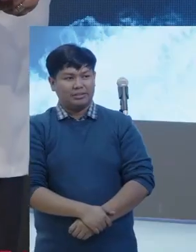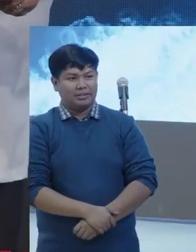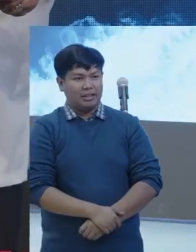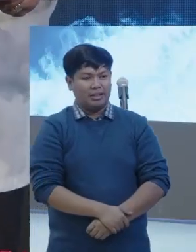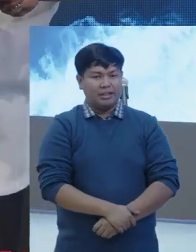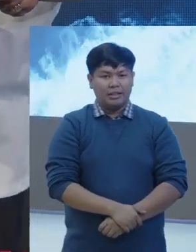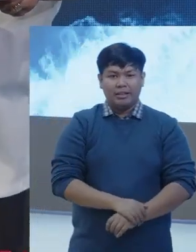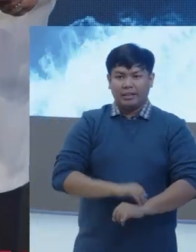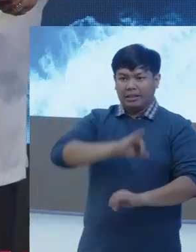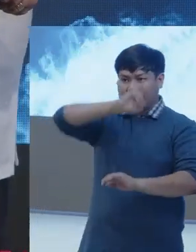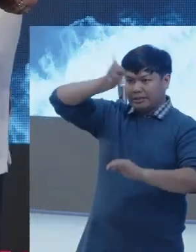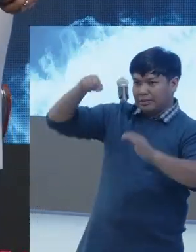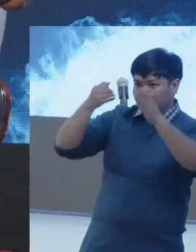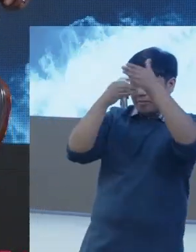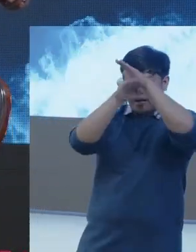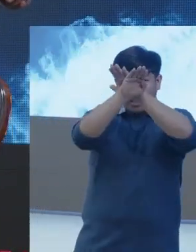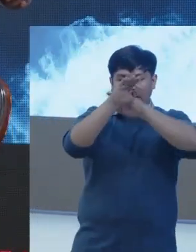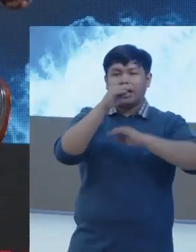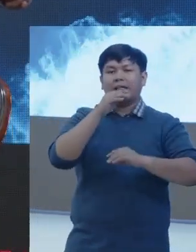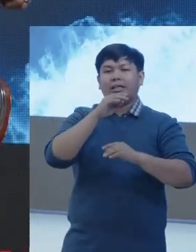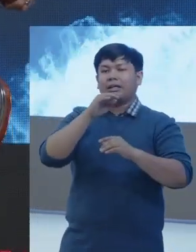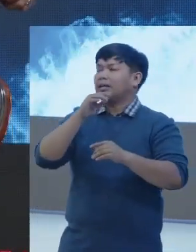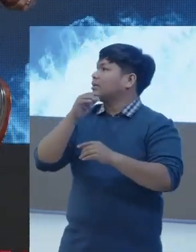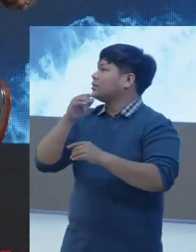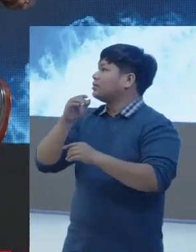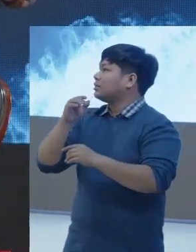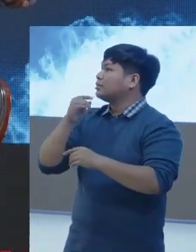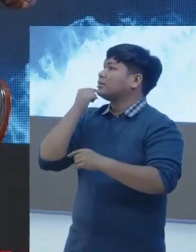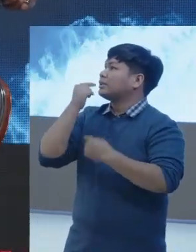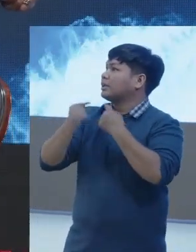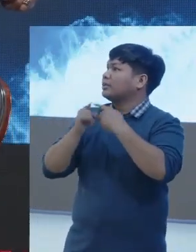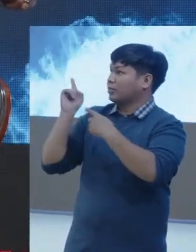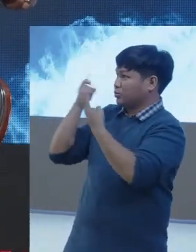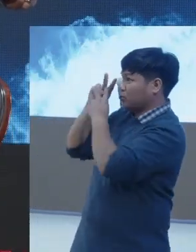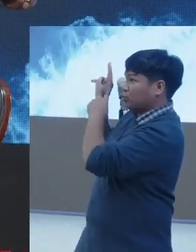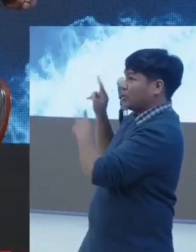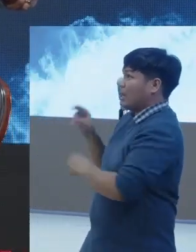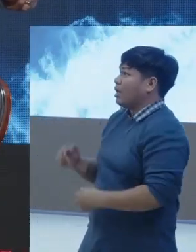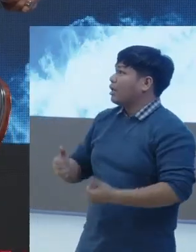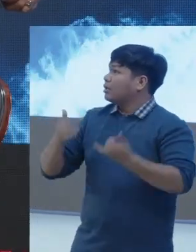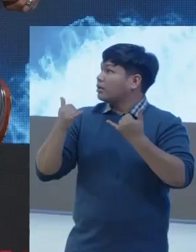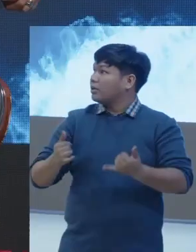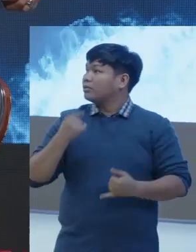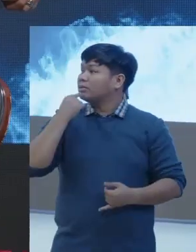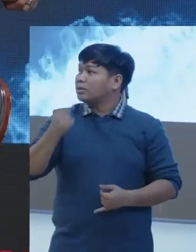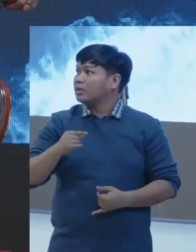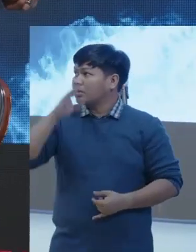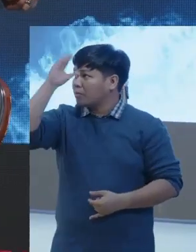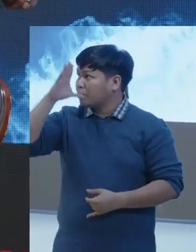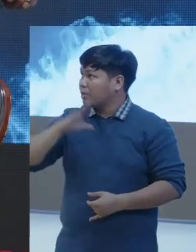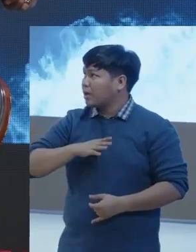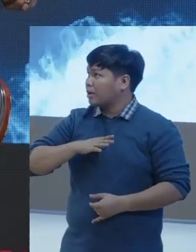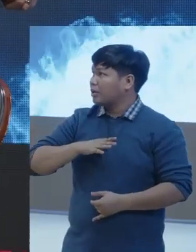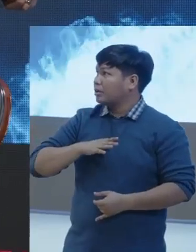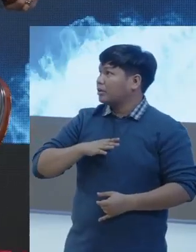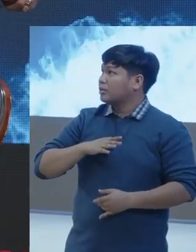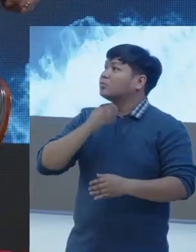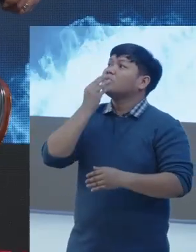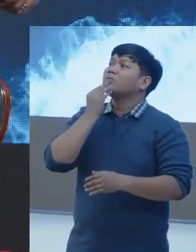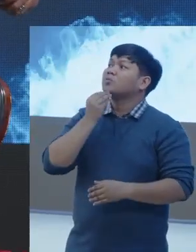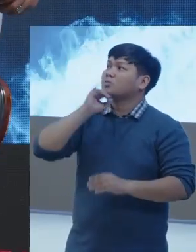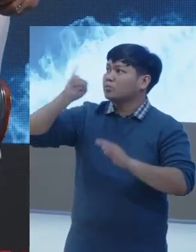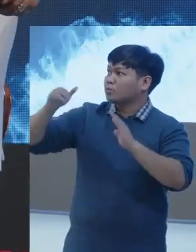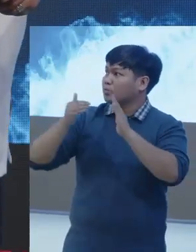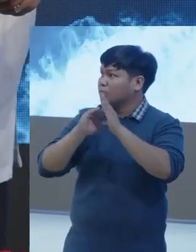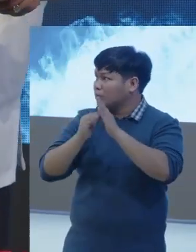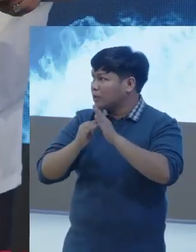Sa Jeremiah 18:11, mababasa po natin to. Now therefore, say to the men of Judah and the inhabitants of Jerusalem, thus